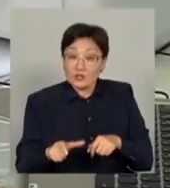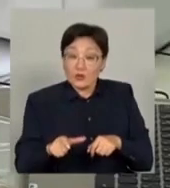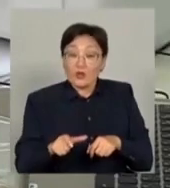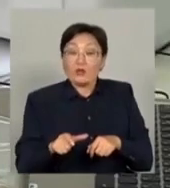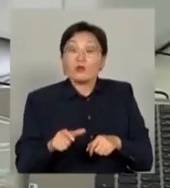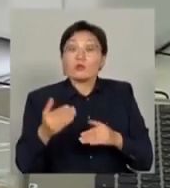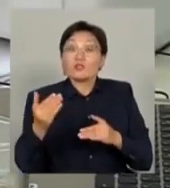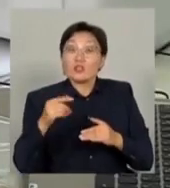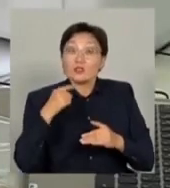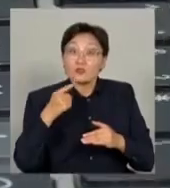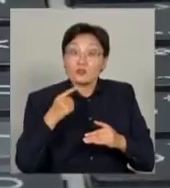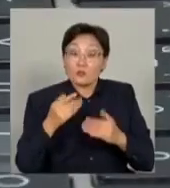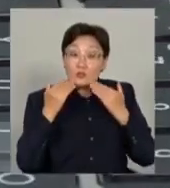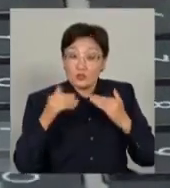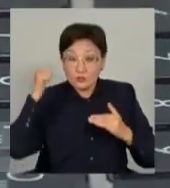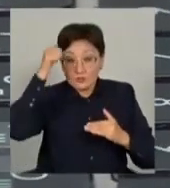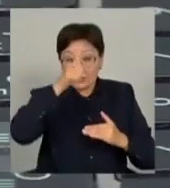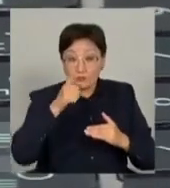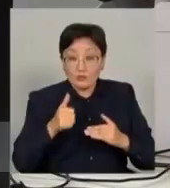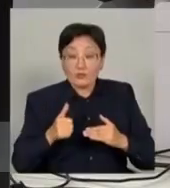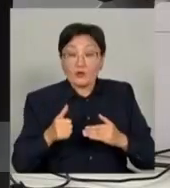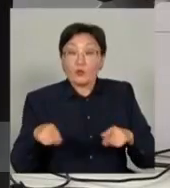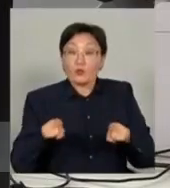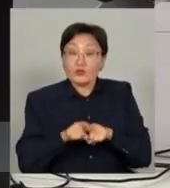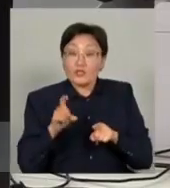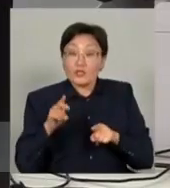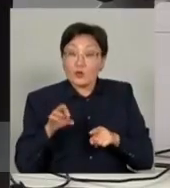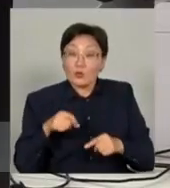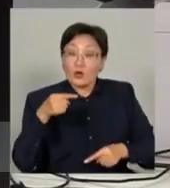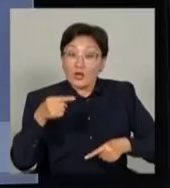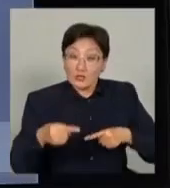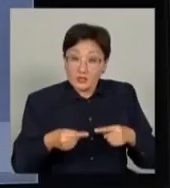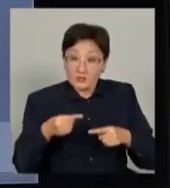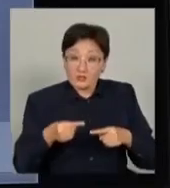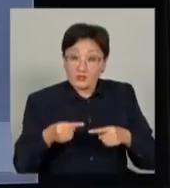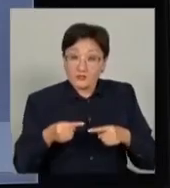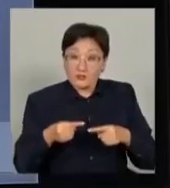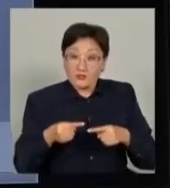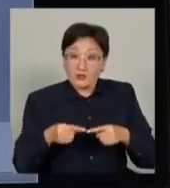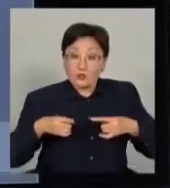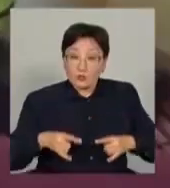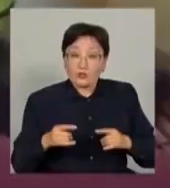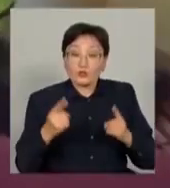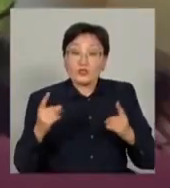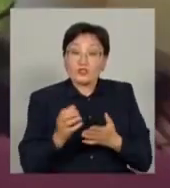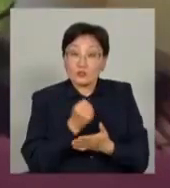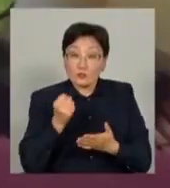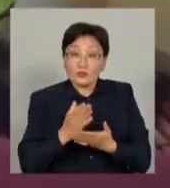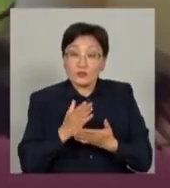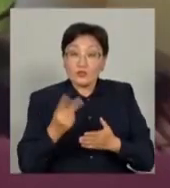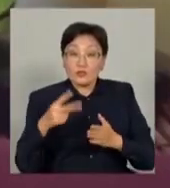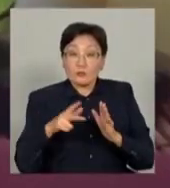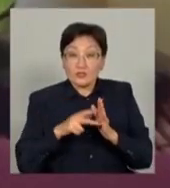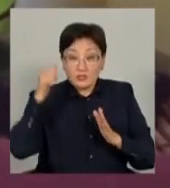Перизат Байғошқарованың айтуынша, соңғы жылдары денеден тыс ұрықтандыру әдісі үлкен жетістіктерге жетті. Бұдан 28 жыл бұрын